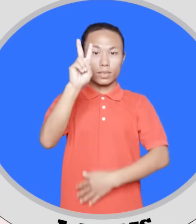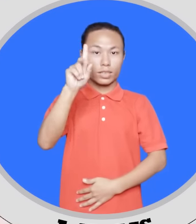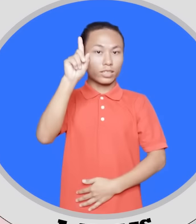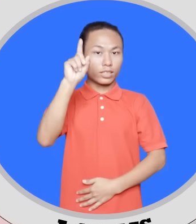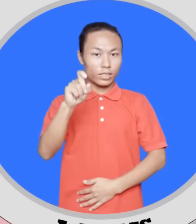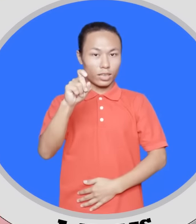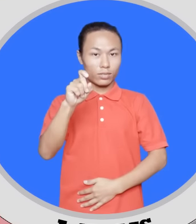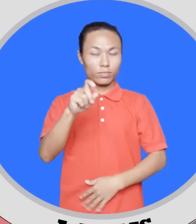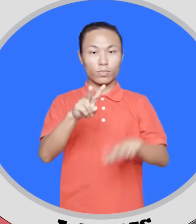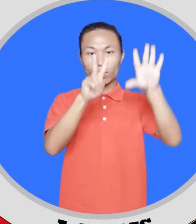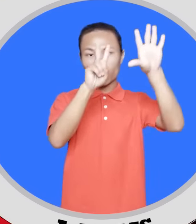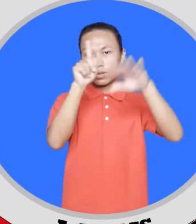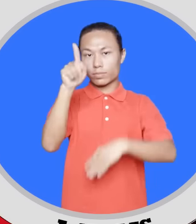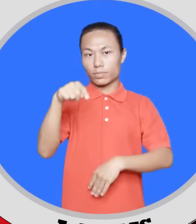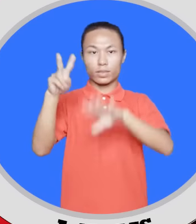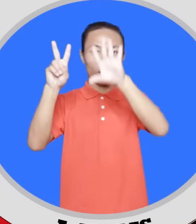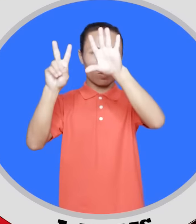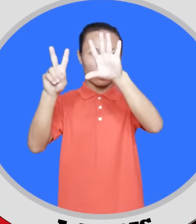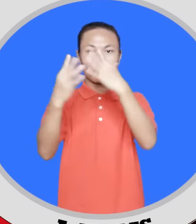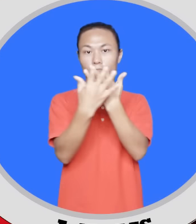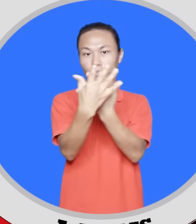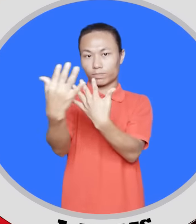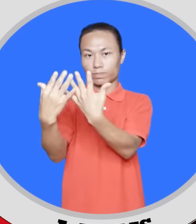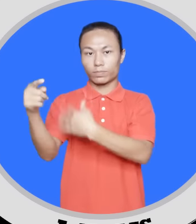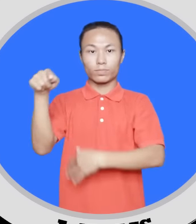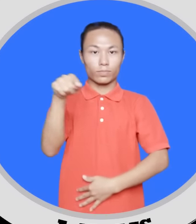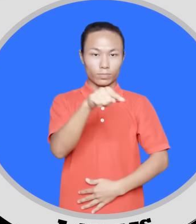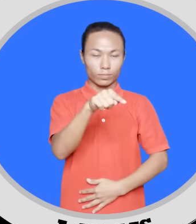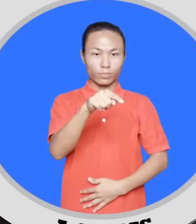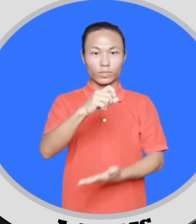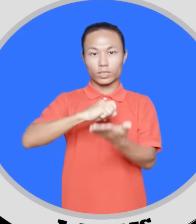7 July အခမ်းအနားကိုတွန်းလာပေးပို့ခဲ့တဲ့သတင်းပဲဖြစ်ပါရစေရှင်။